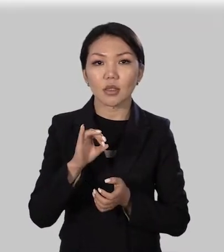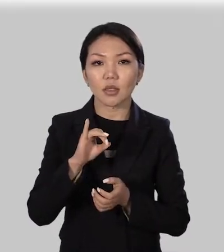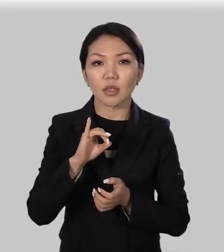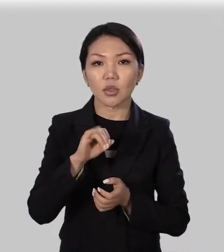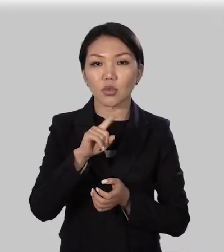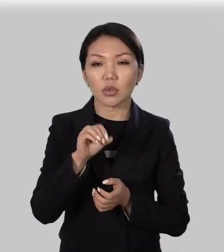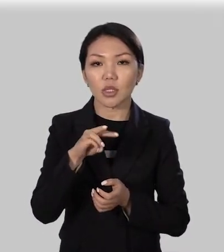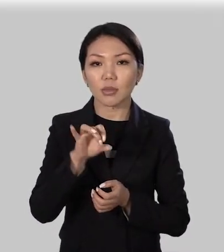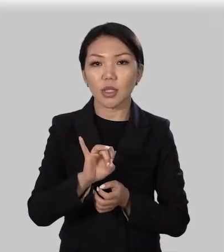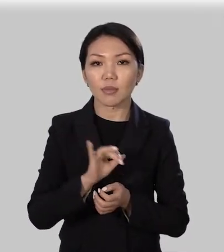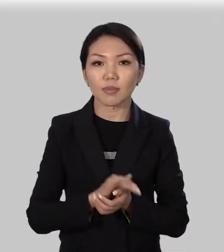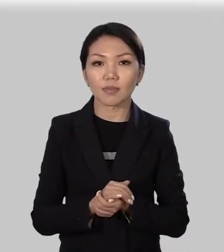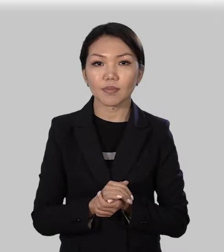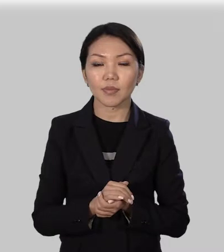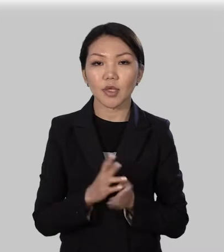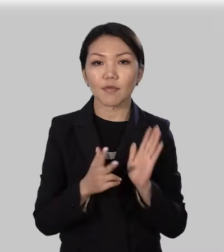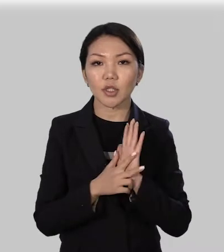Союзами.